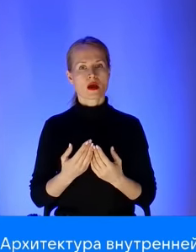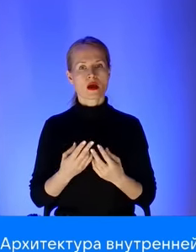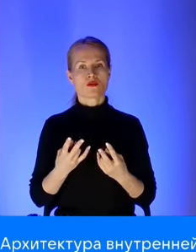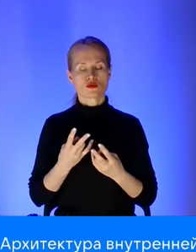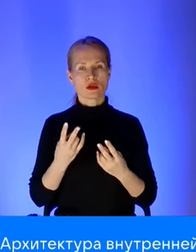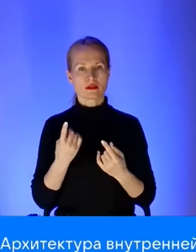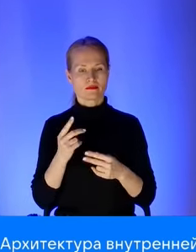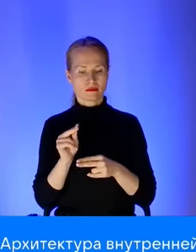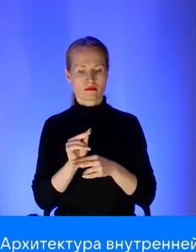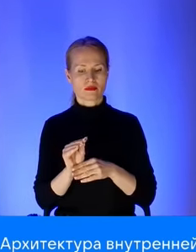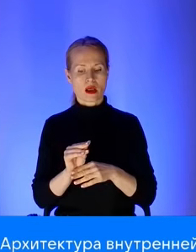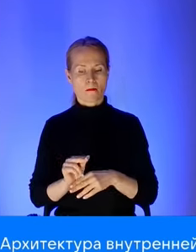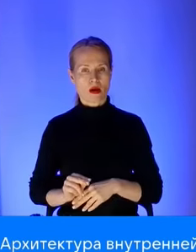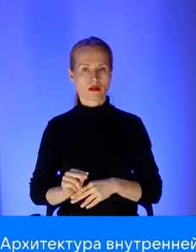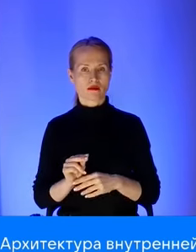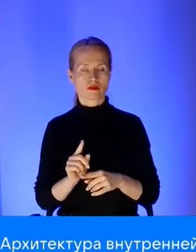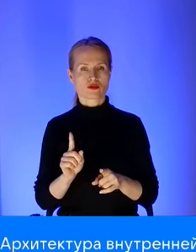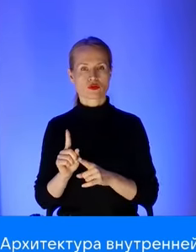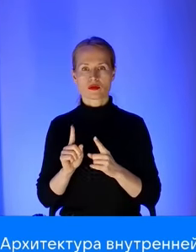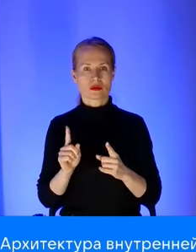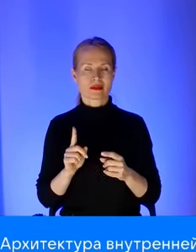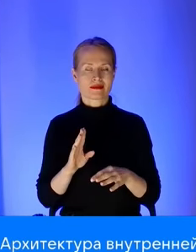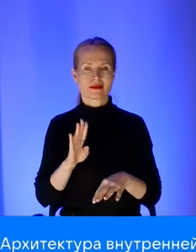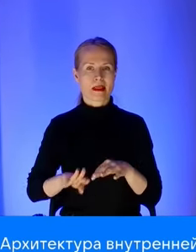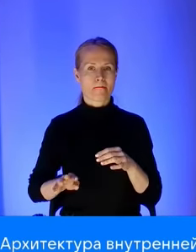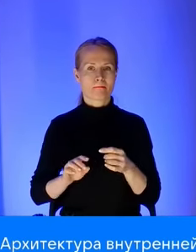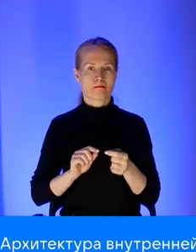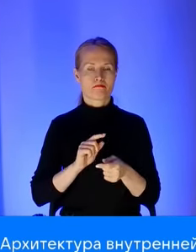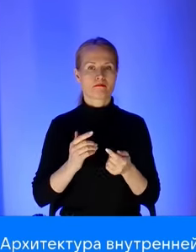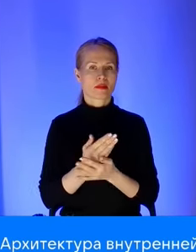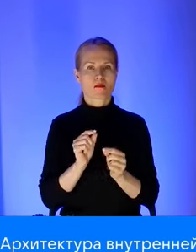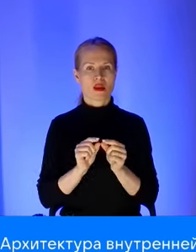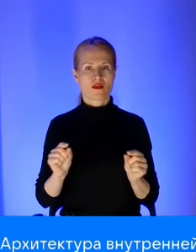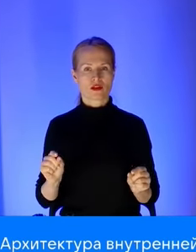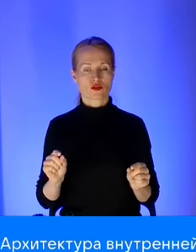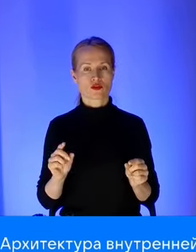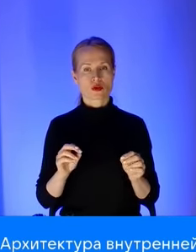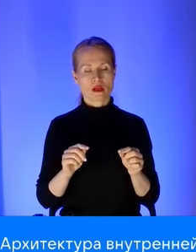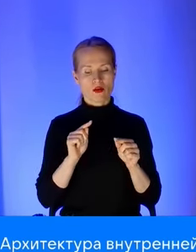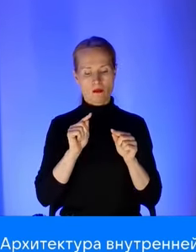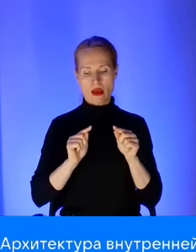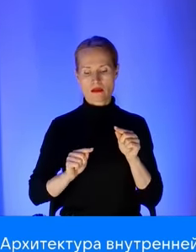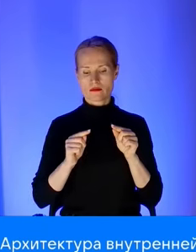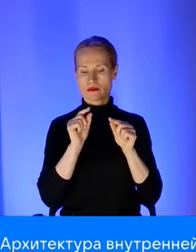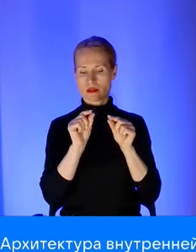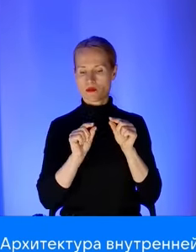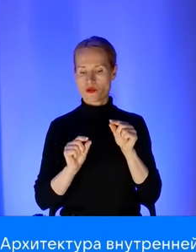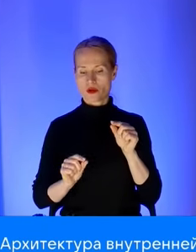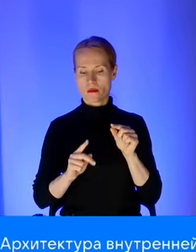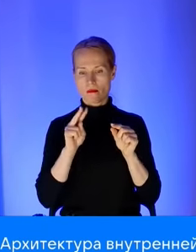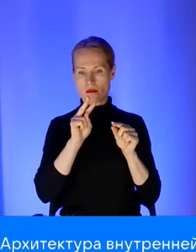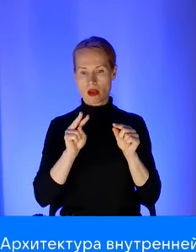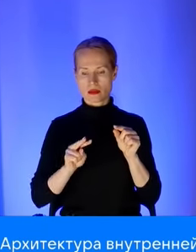доработок всегда это требуется здесь ничего не перефразирует Но если вот по этим цепочка пройтись то есть посмотреть